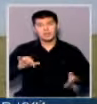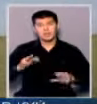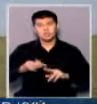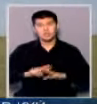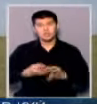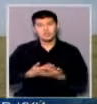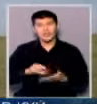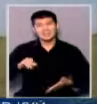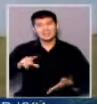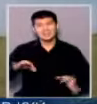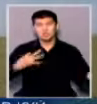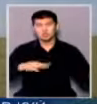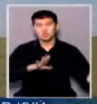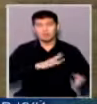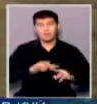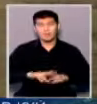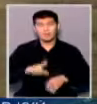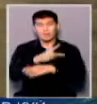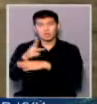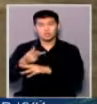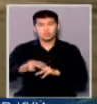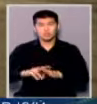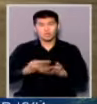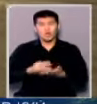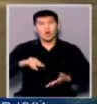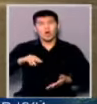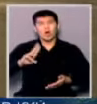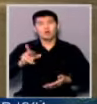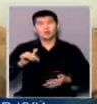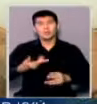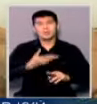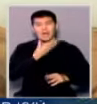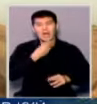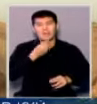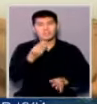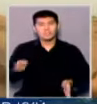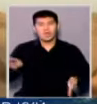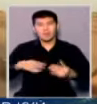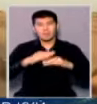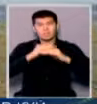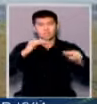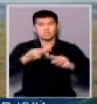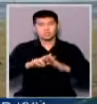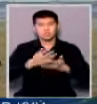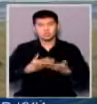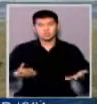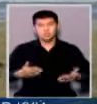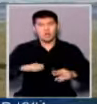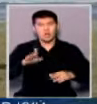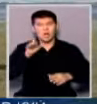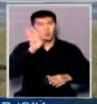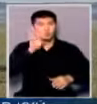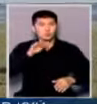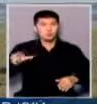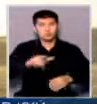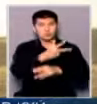Әубәкіровтің талас күйін тартты. Түсірілім тобы орындаушыларды Құрманғазы ауданының Қызылқұмында, Көкорай шалғында аққу қонған айдын көлдерінің